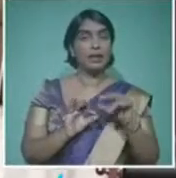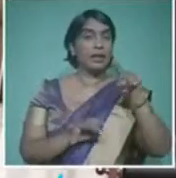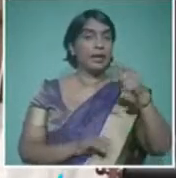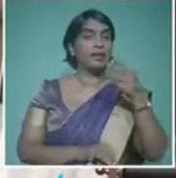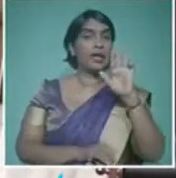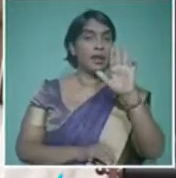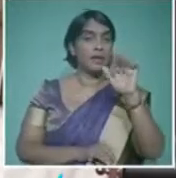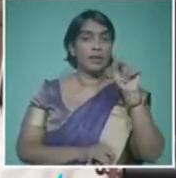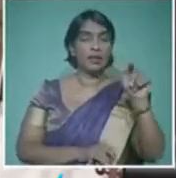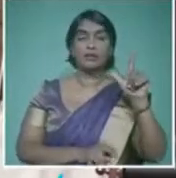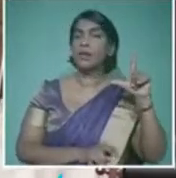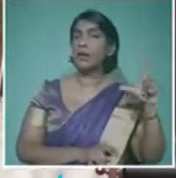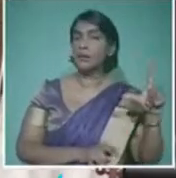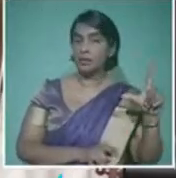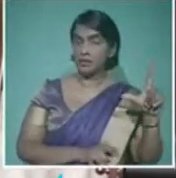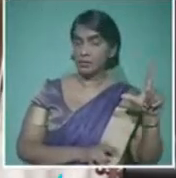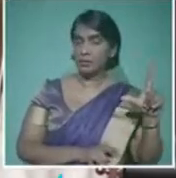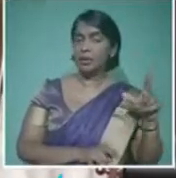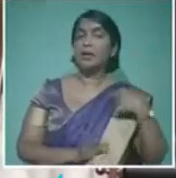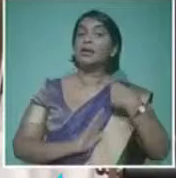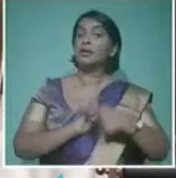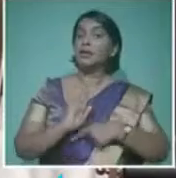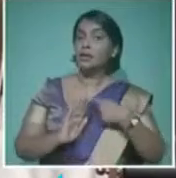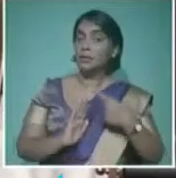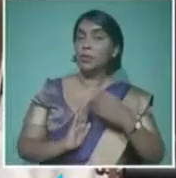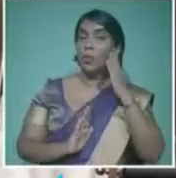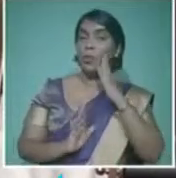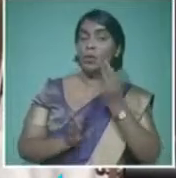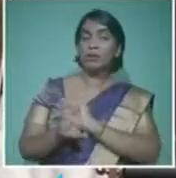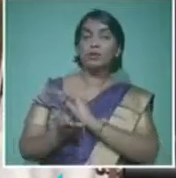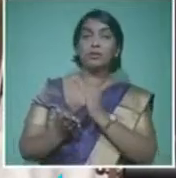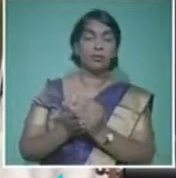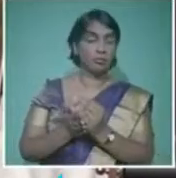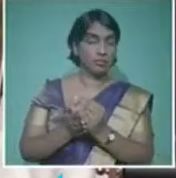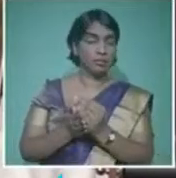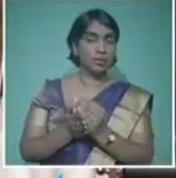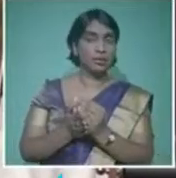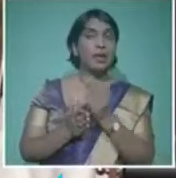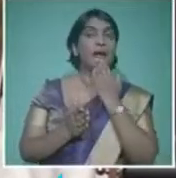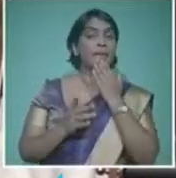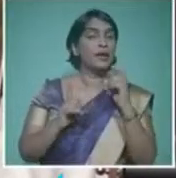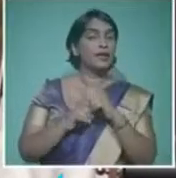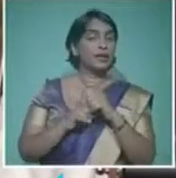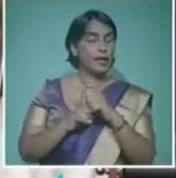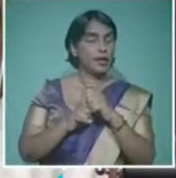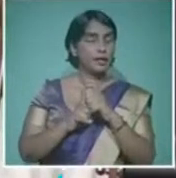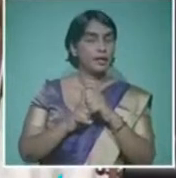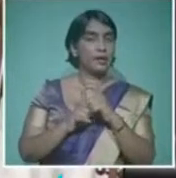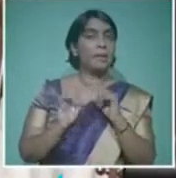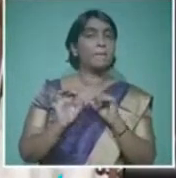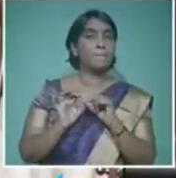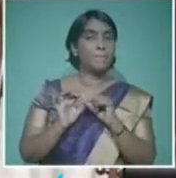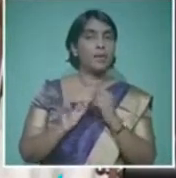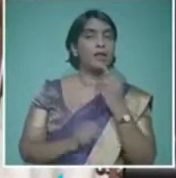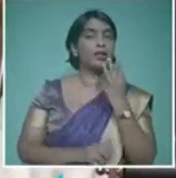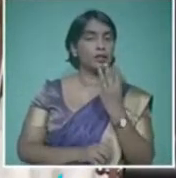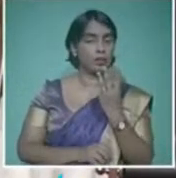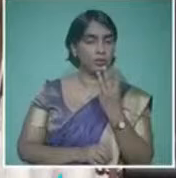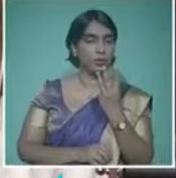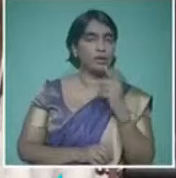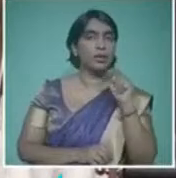එකසිය නමයයි දසම හතයි. ශ්‍රී ලංකාය විදේශ සංචති ප්‍රමාණය ඇමරිකන් ඩොලර් බිලියන